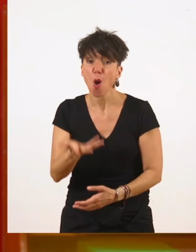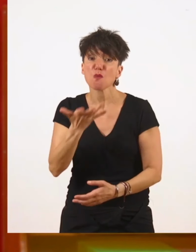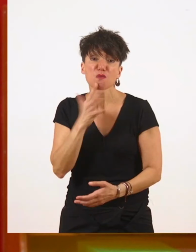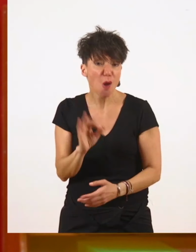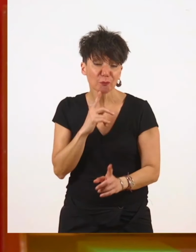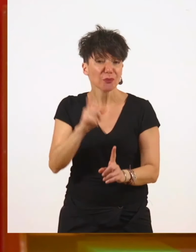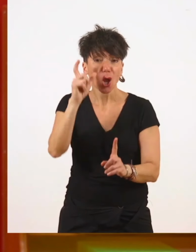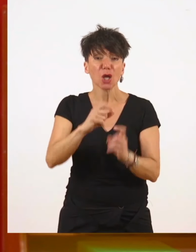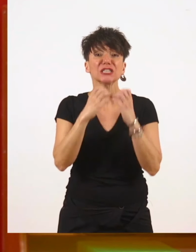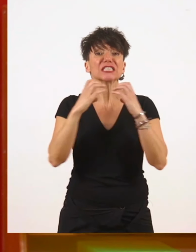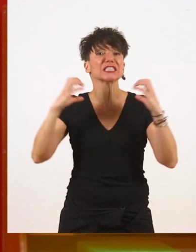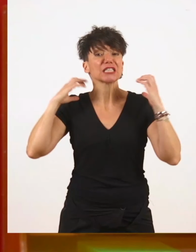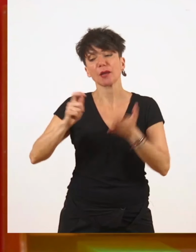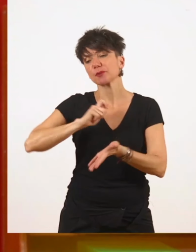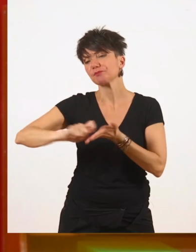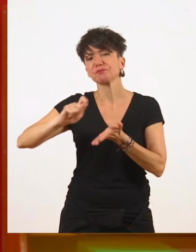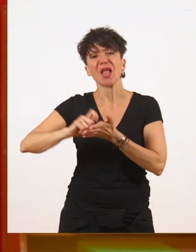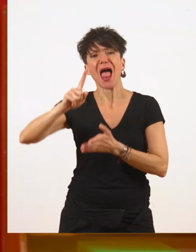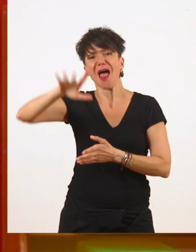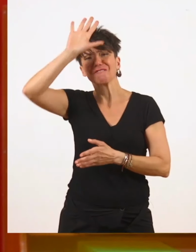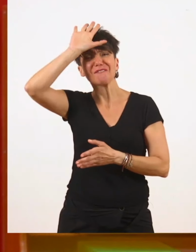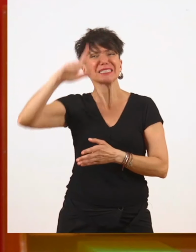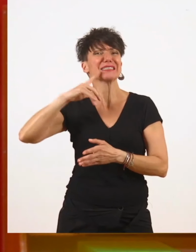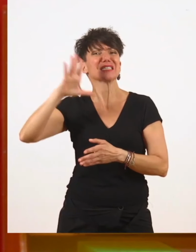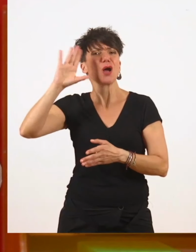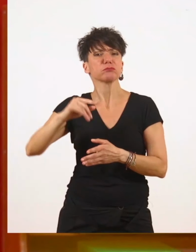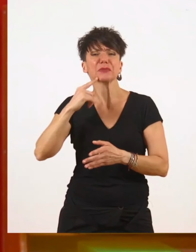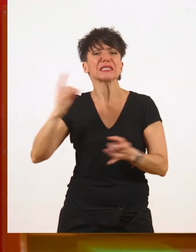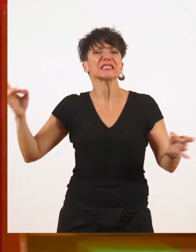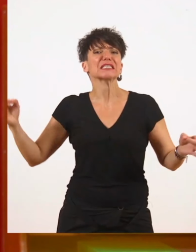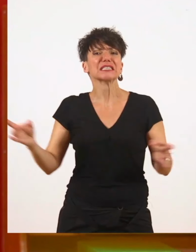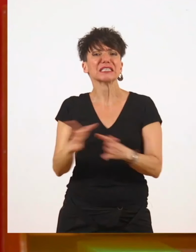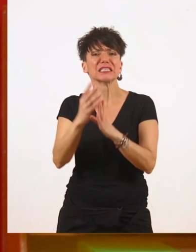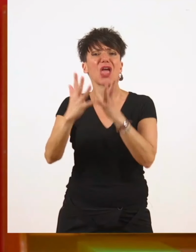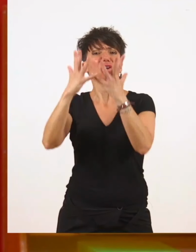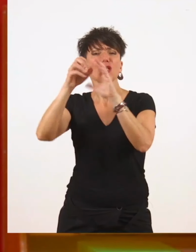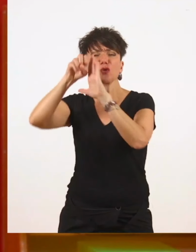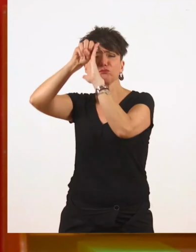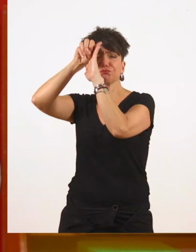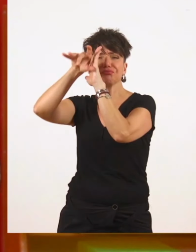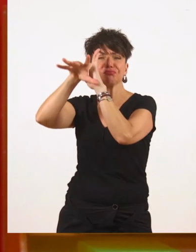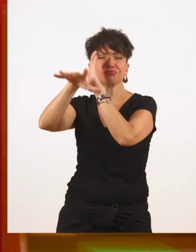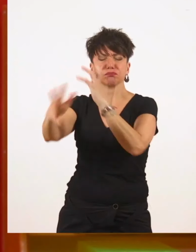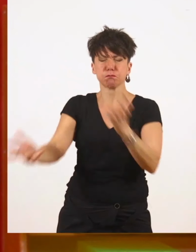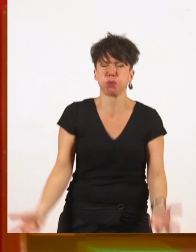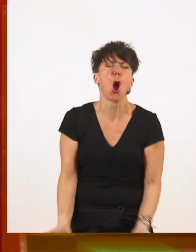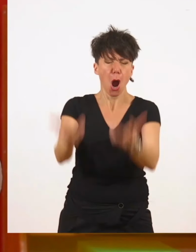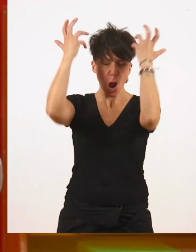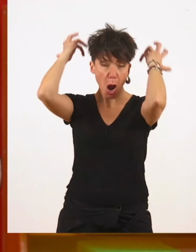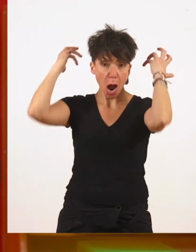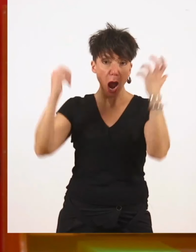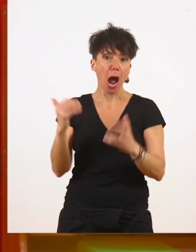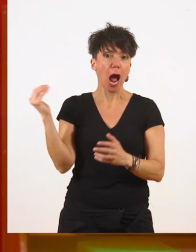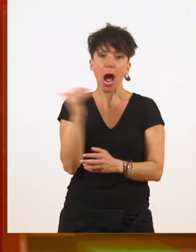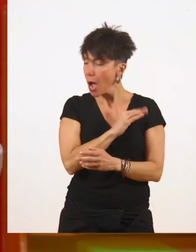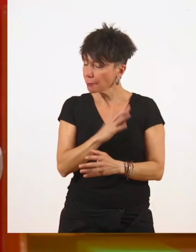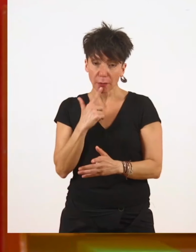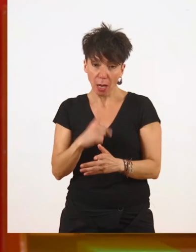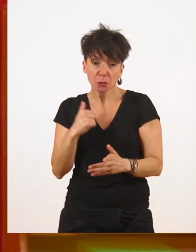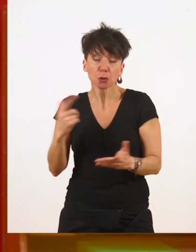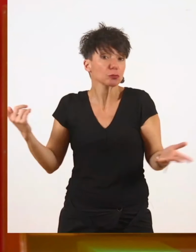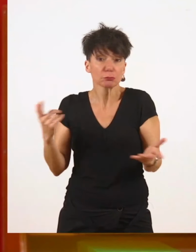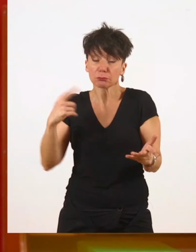Σέξπιρ, ενός από τους ερίκους του. Ένα θεατρικό κανόνι έβαλε φωτιά στα ξύλιναδοκάρια και έστεινε χειροσκεπή. Αναφέρεται